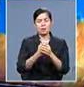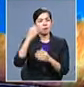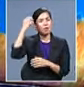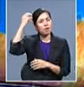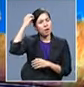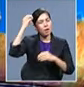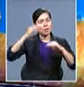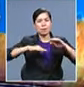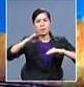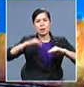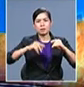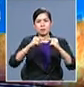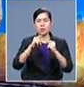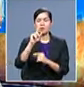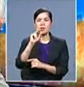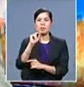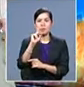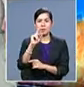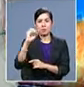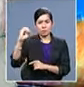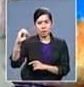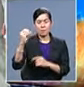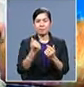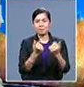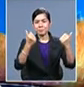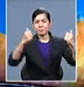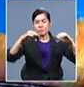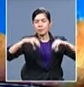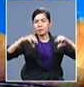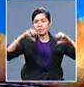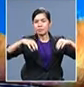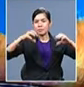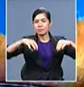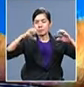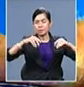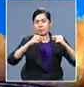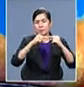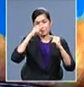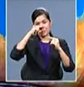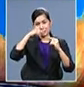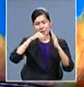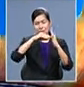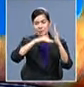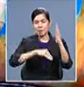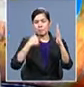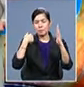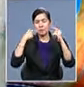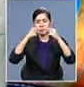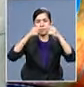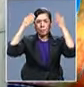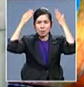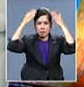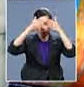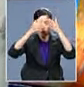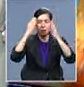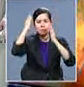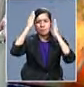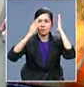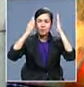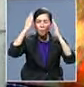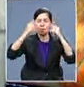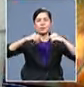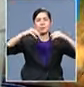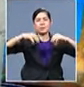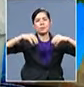หลือ31องศาส่วนฝนที่อยู่ในตอนล่างของใต้ไทยลงไปนะครับมาเลเซียสิงคโปร์อินโดนีเซียนั้นเป็นฝนที่ไม่รุนแรงนะครับส